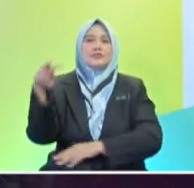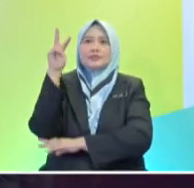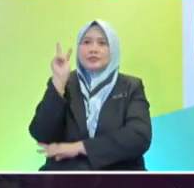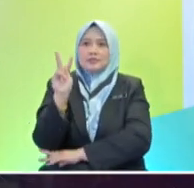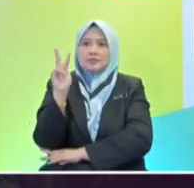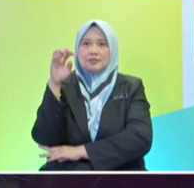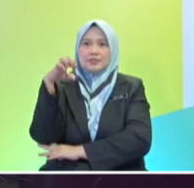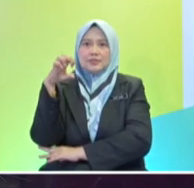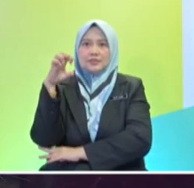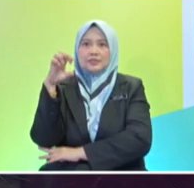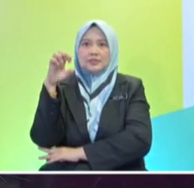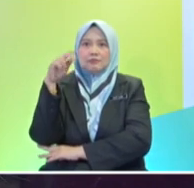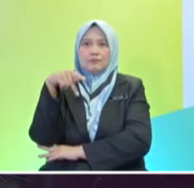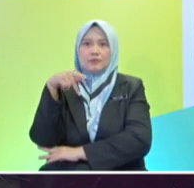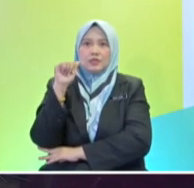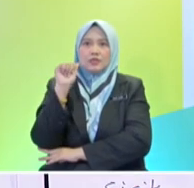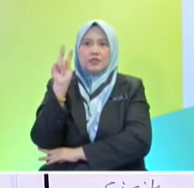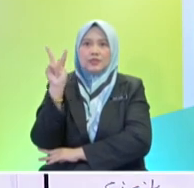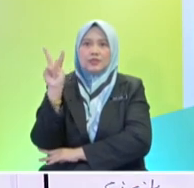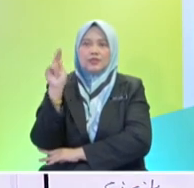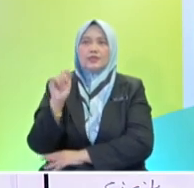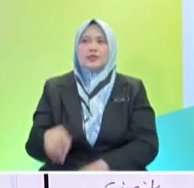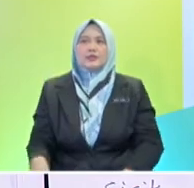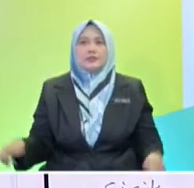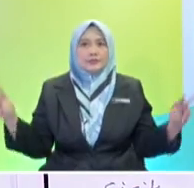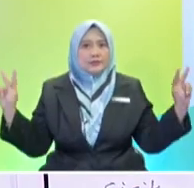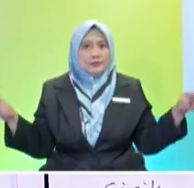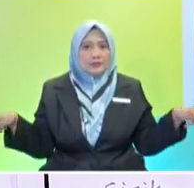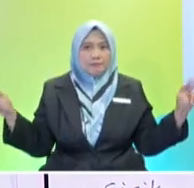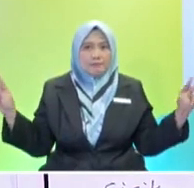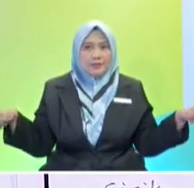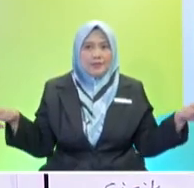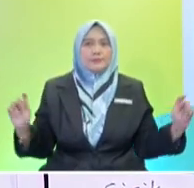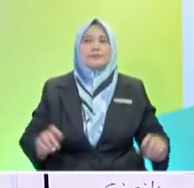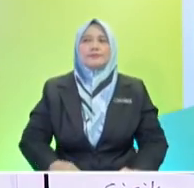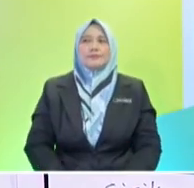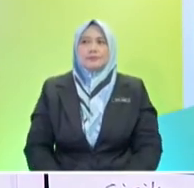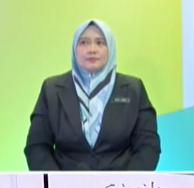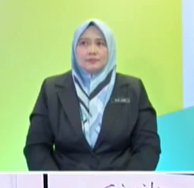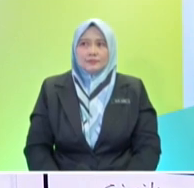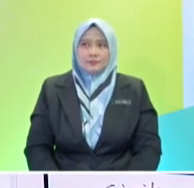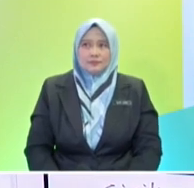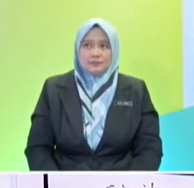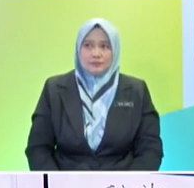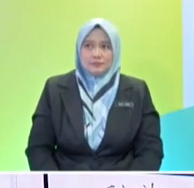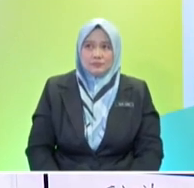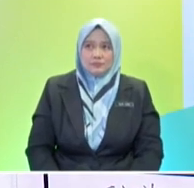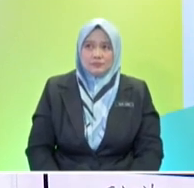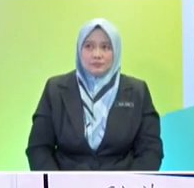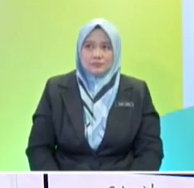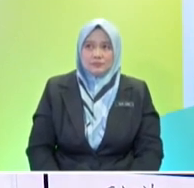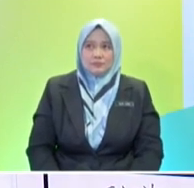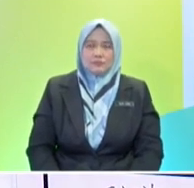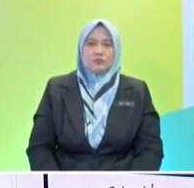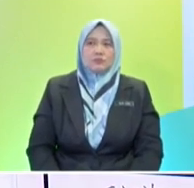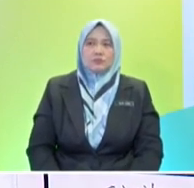Kalau macam ni, ini mestilah kepak. Okey. Kalau Mira tulis sayap boleh ke nanti tanya